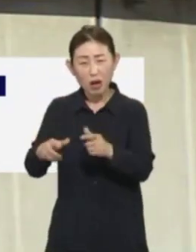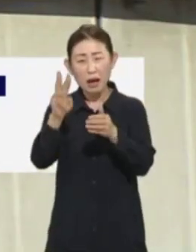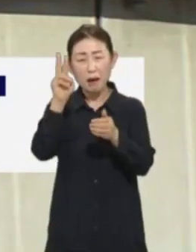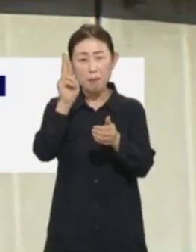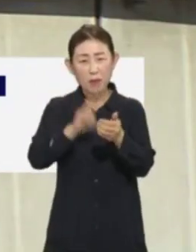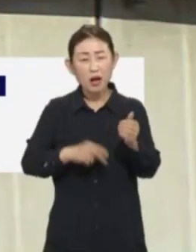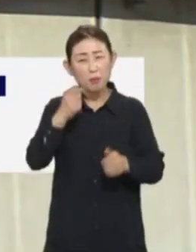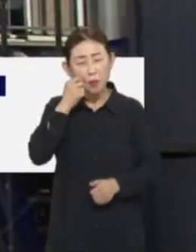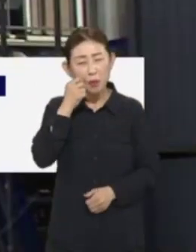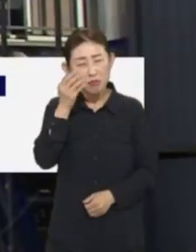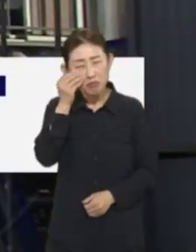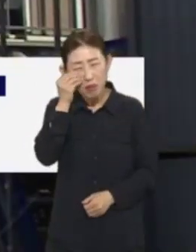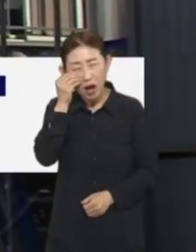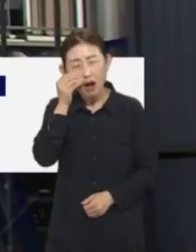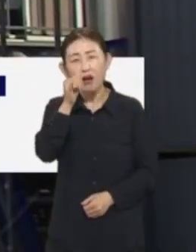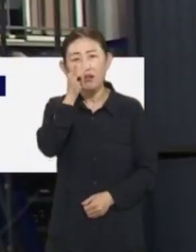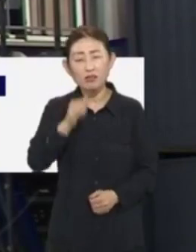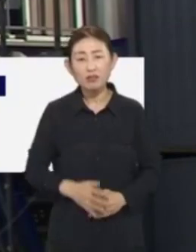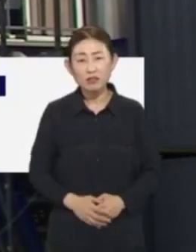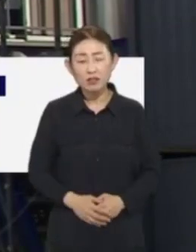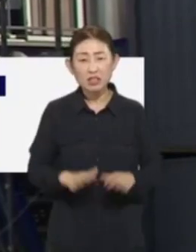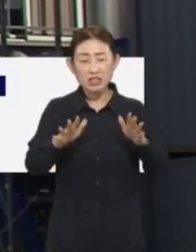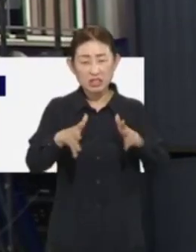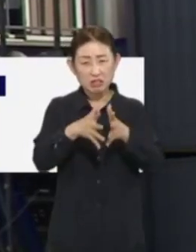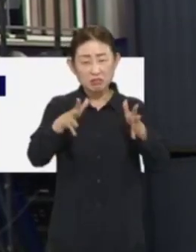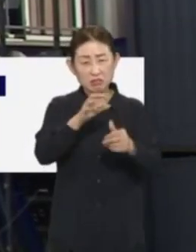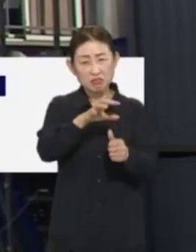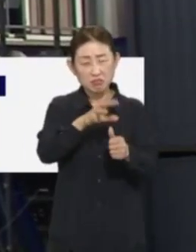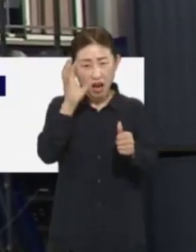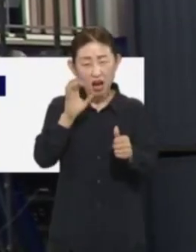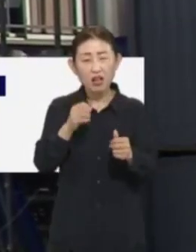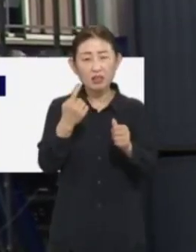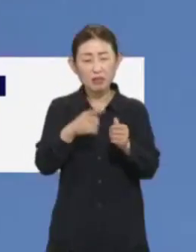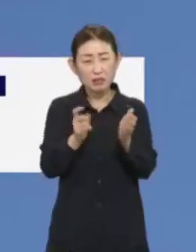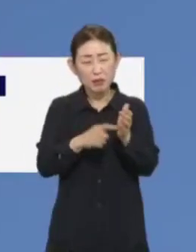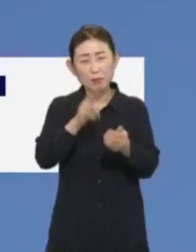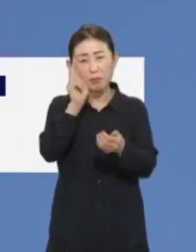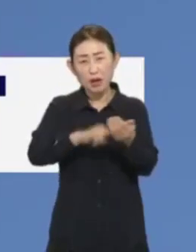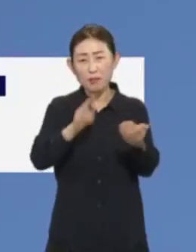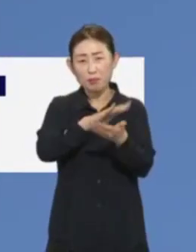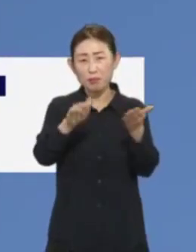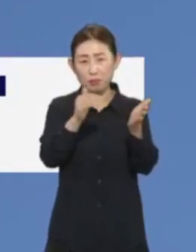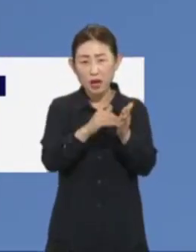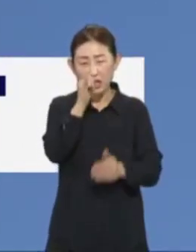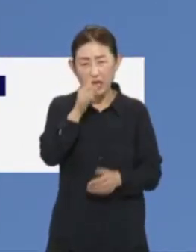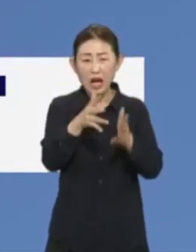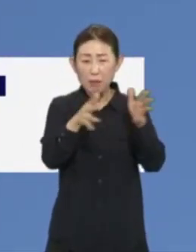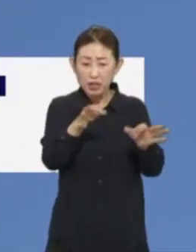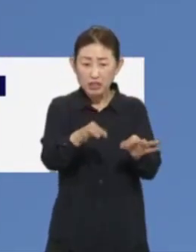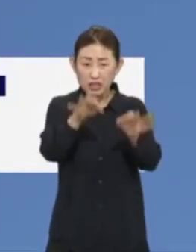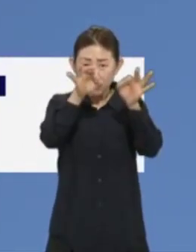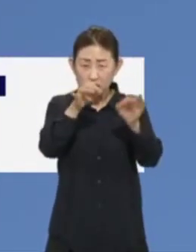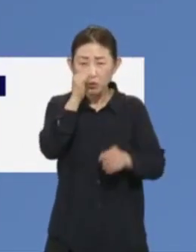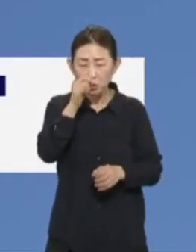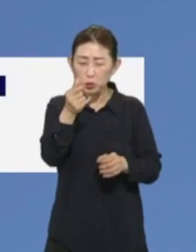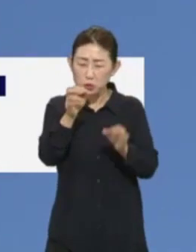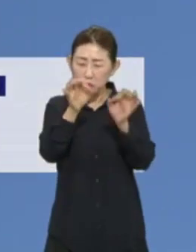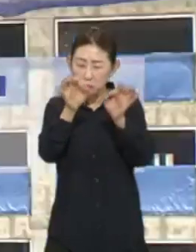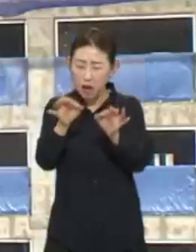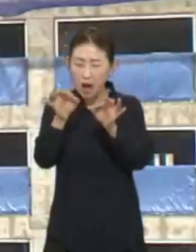미달됐습니다. 전문가들은 부동산 규제 완화 등으로 급매물이 소진되면서 지역에 따라 집값이 상승하거나